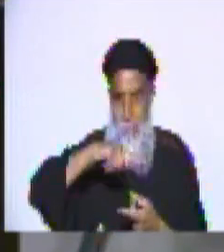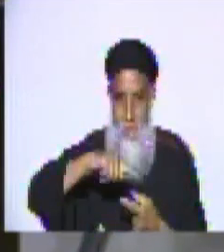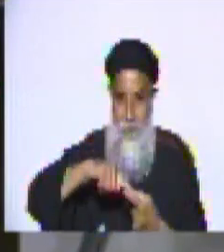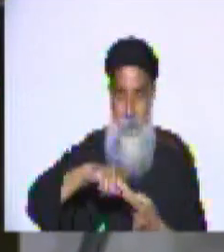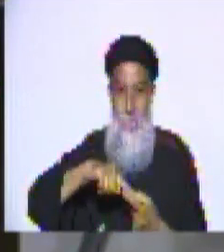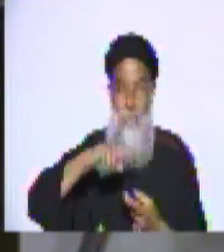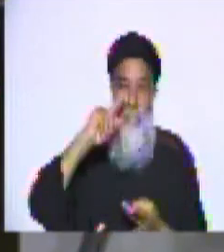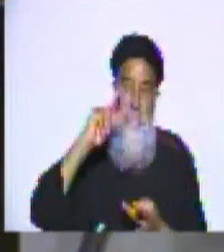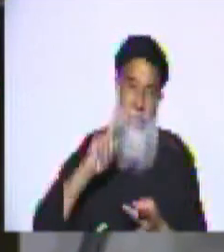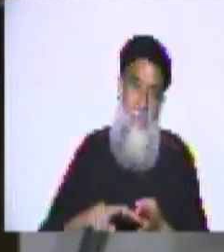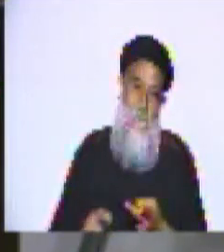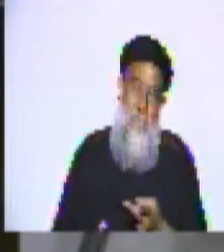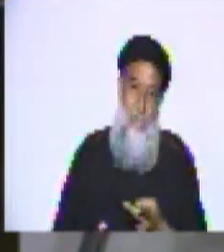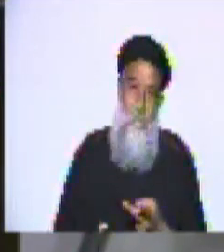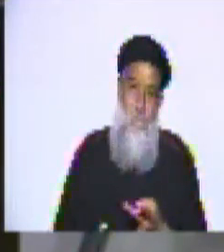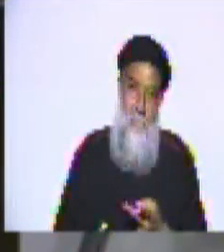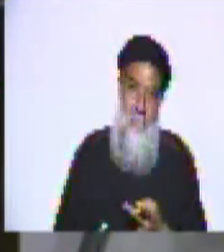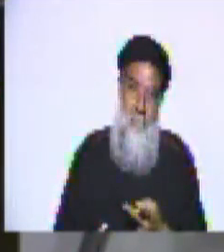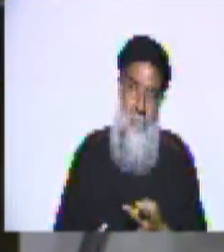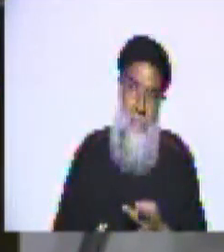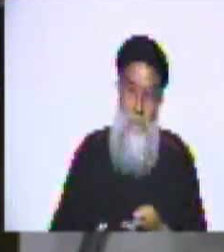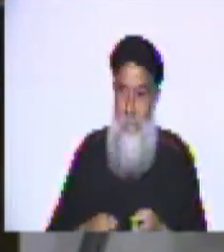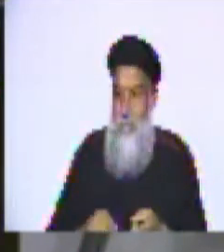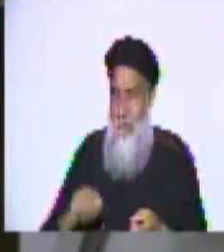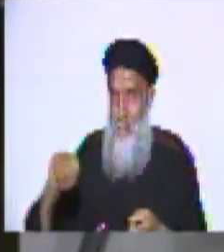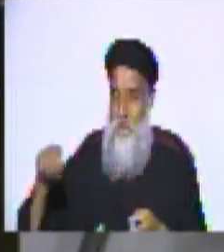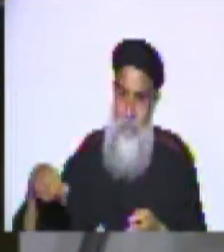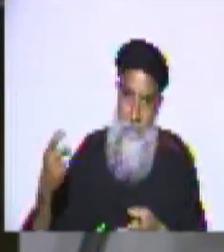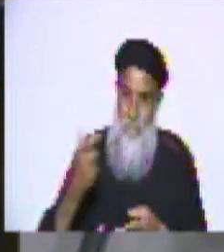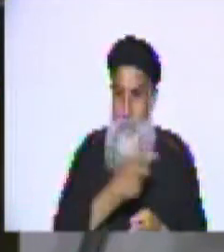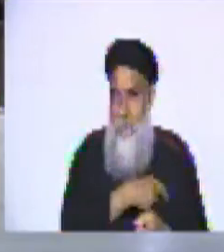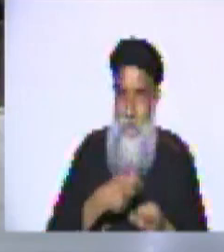السؤال الاول. السؤال الثاني، هل ممكن يناول الشمامسه اللي معايا؟